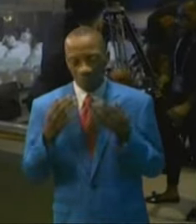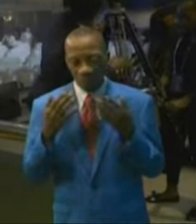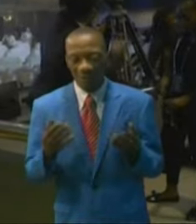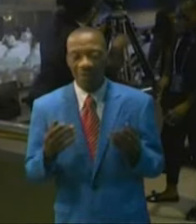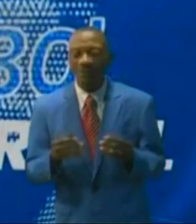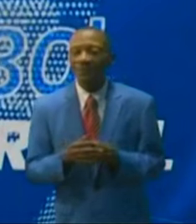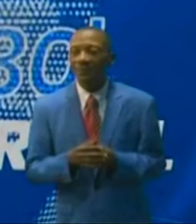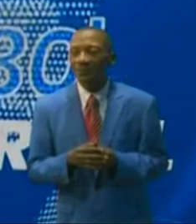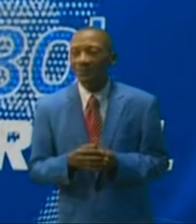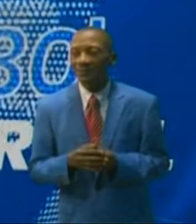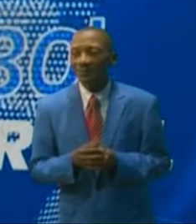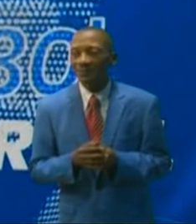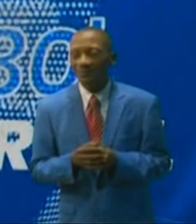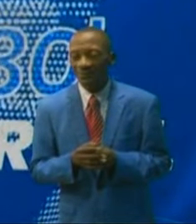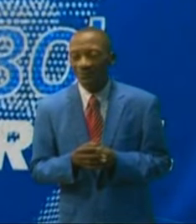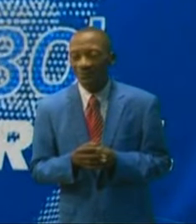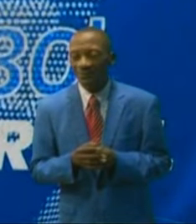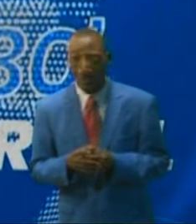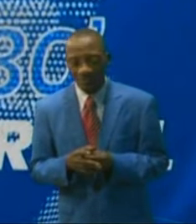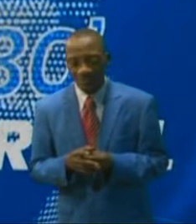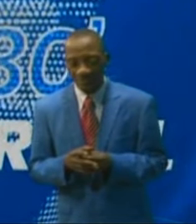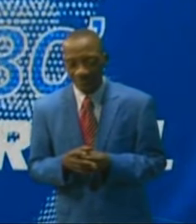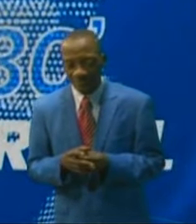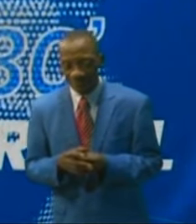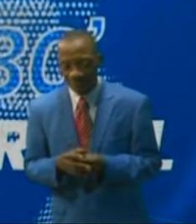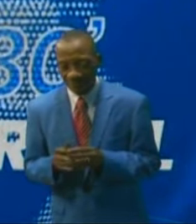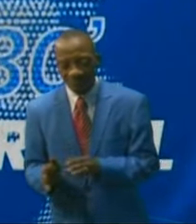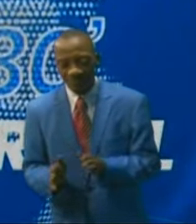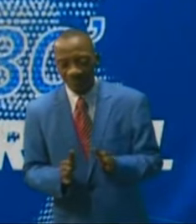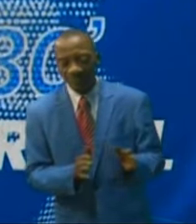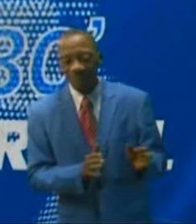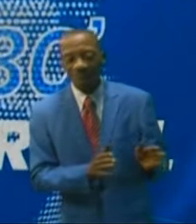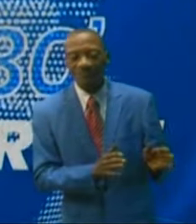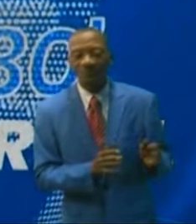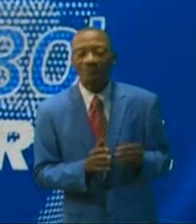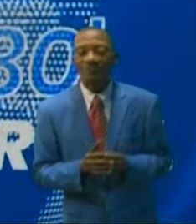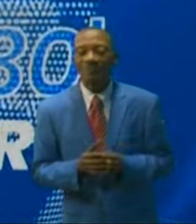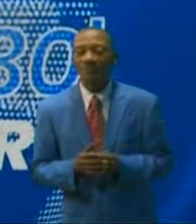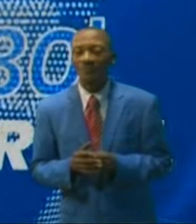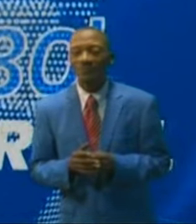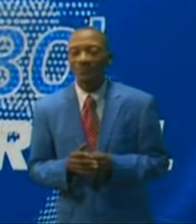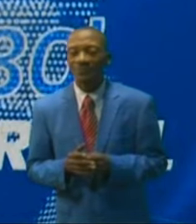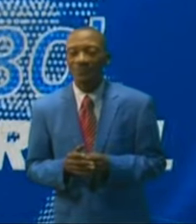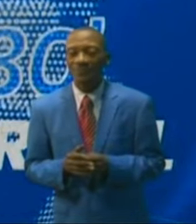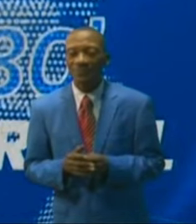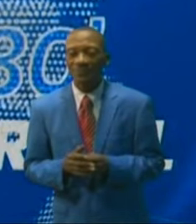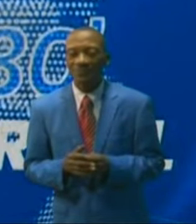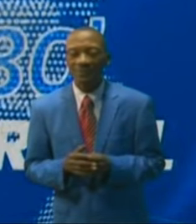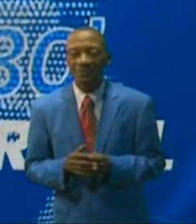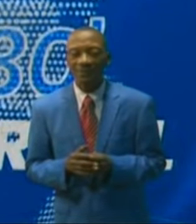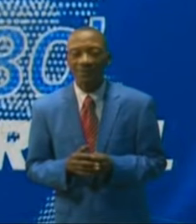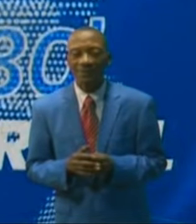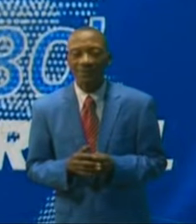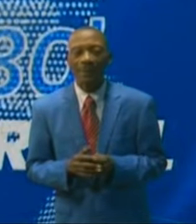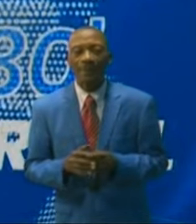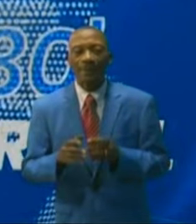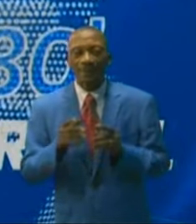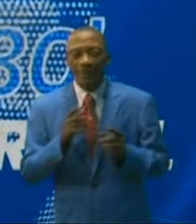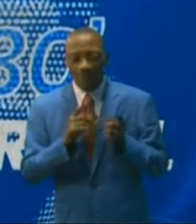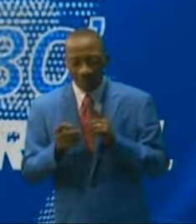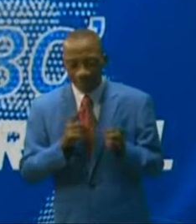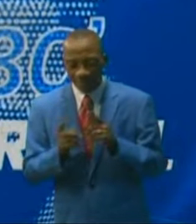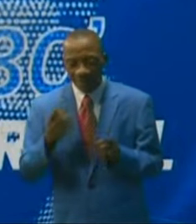RTNC. La situation sécuritaire dans l'est du pays, le coordonnateur national de mécanismes de